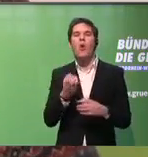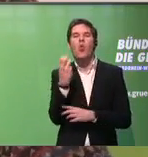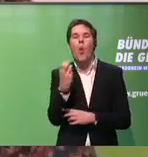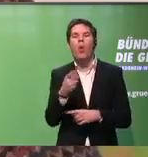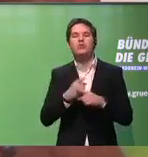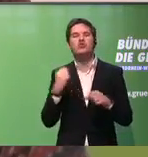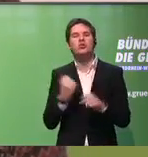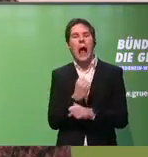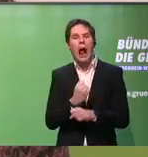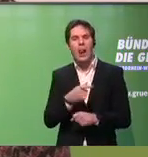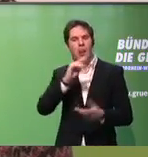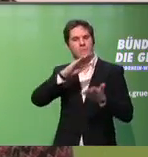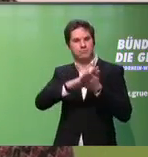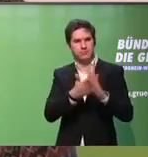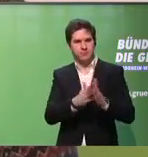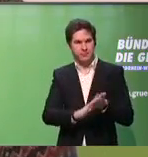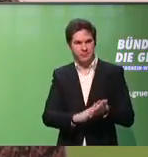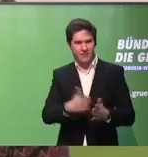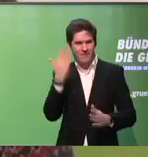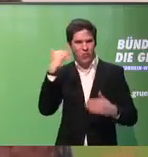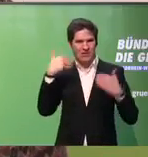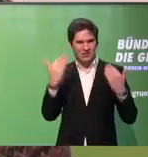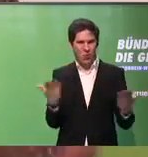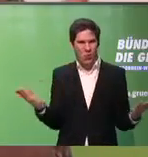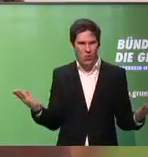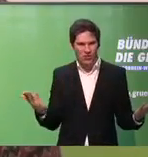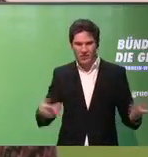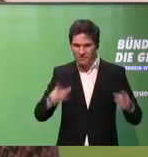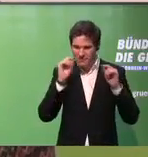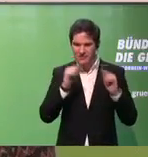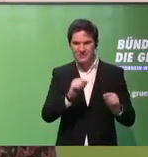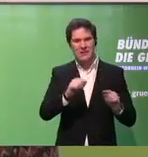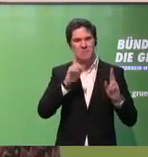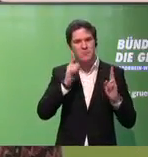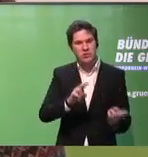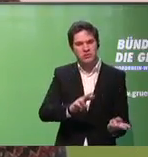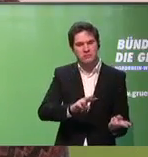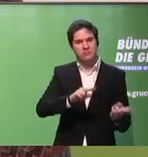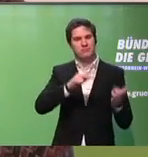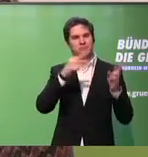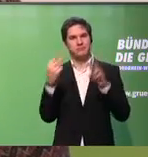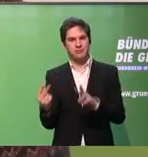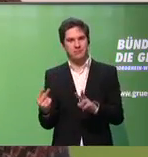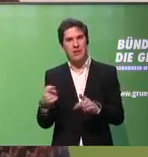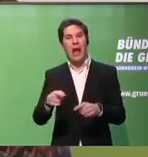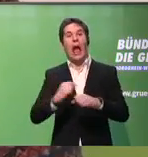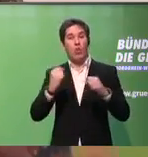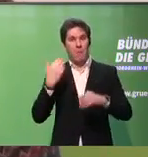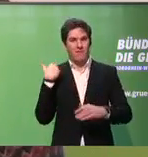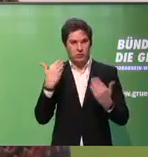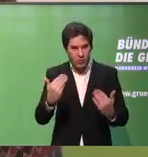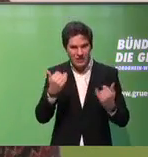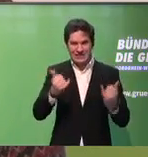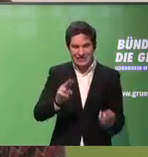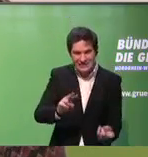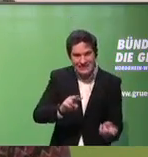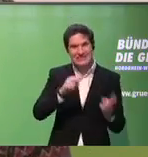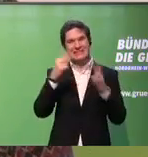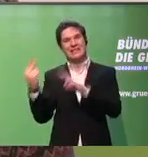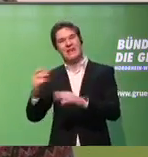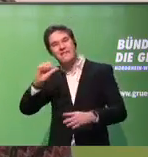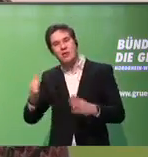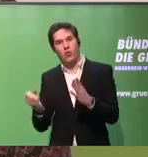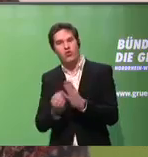was mal Euratom gewesen ist, das muss eigentlich abgelöst werden durch einen neuen,